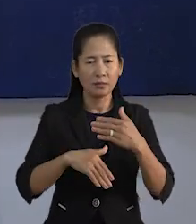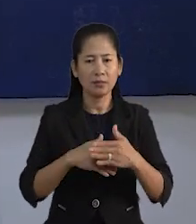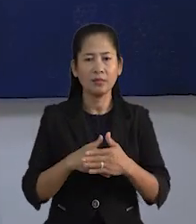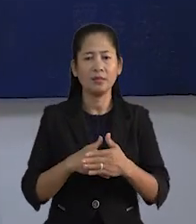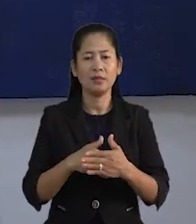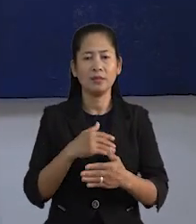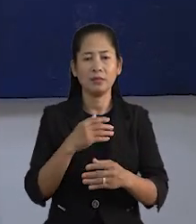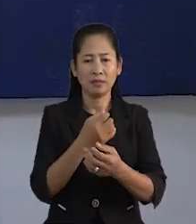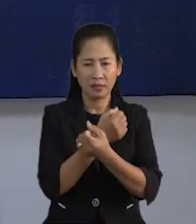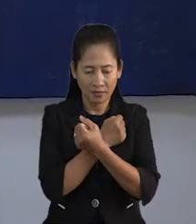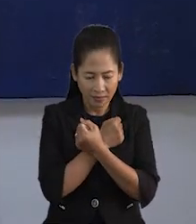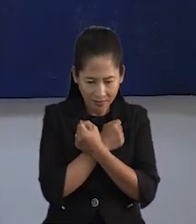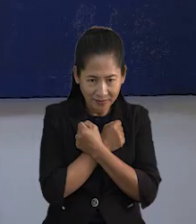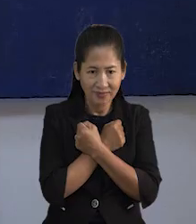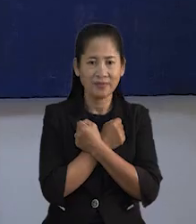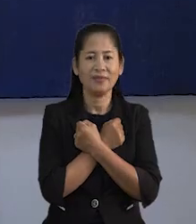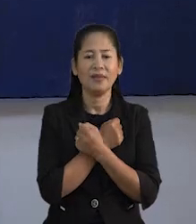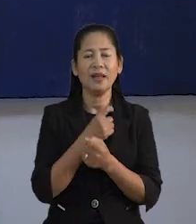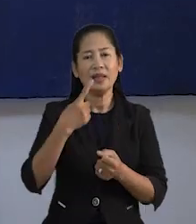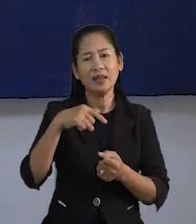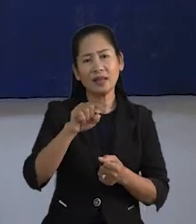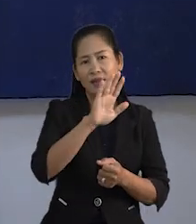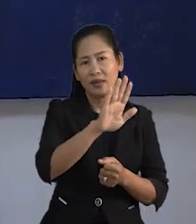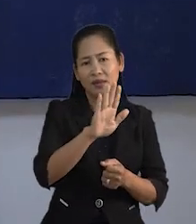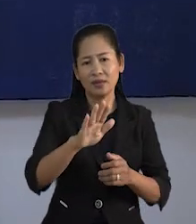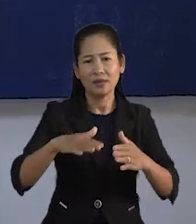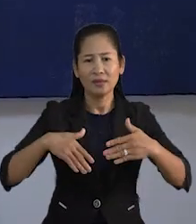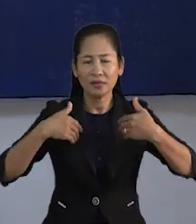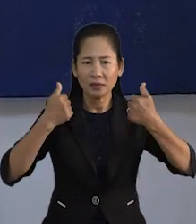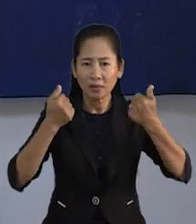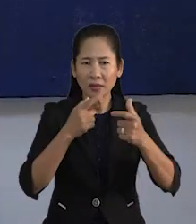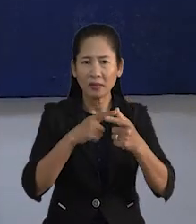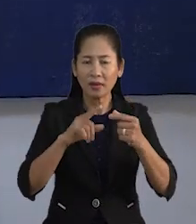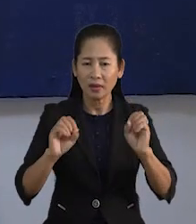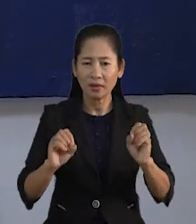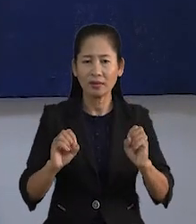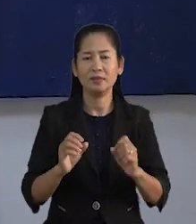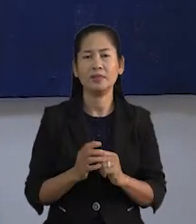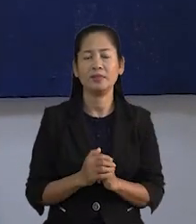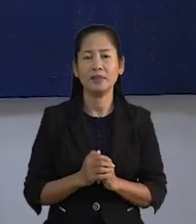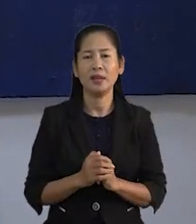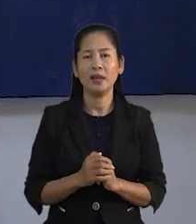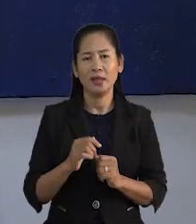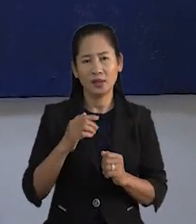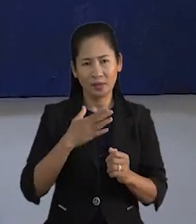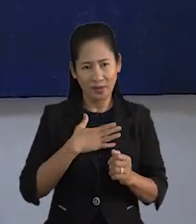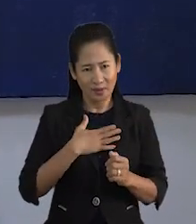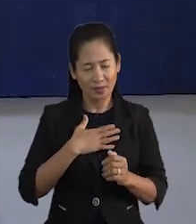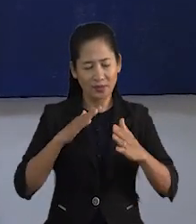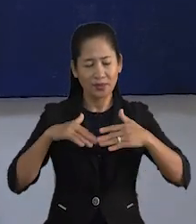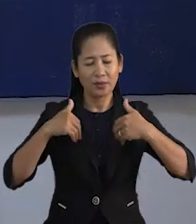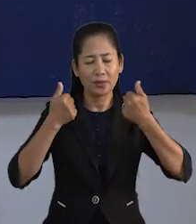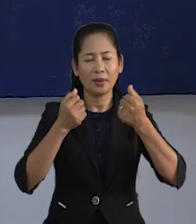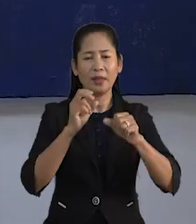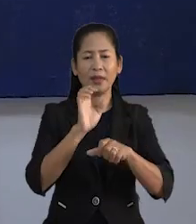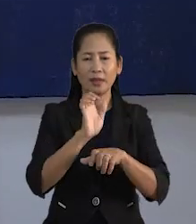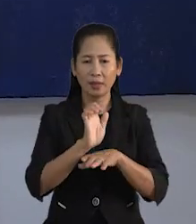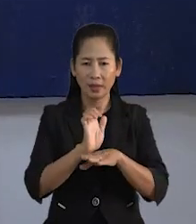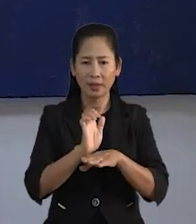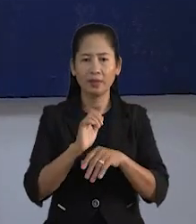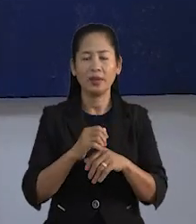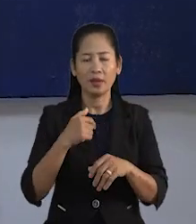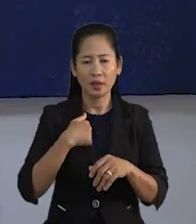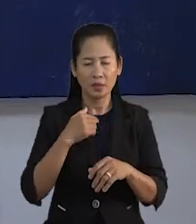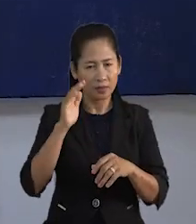កូនសិស្សានុសិស្សទាំងអស់ជាទីស្រឡាញ់តើកូនទាំងអស់គ្នាសុខសប្បាយដែរឬទេកូនតែចំណាយលោកគ្រូលោកគ្រូសុខសប្បាយជាធម្មតាទេ